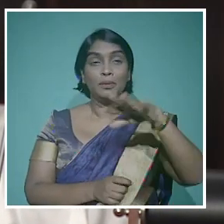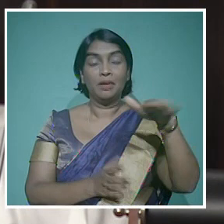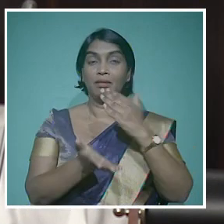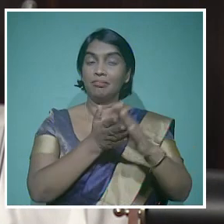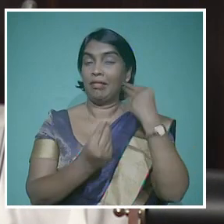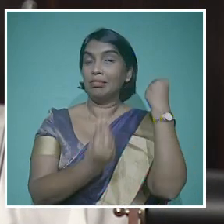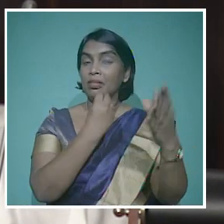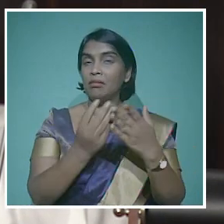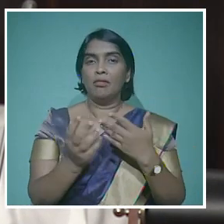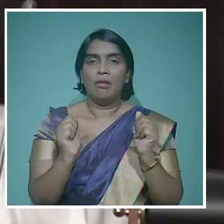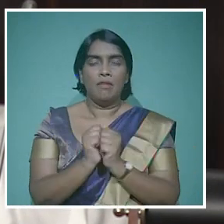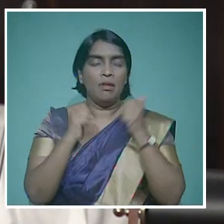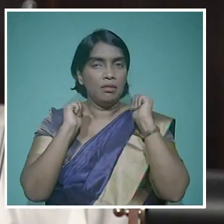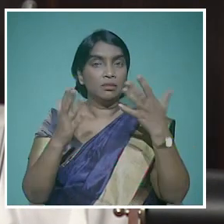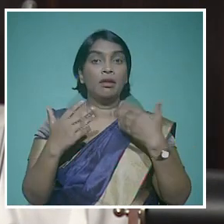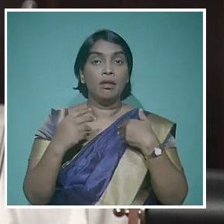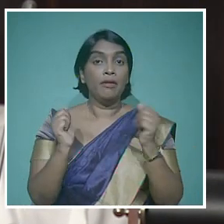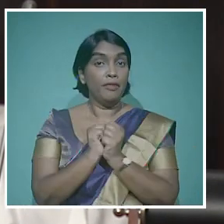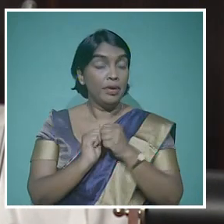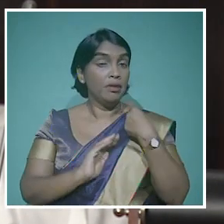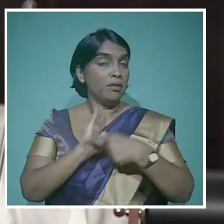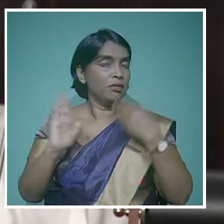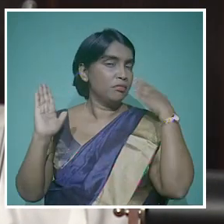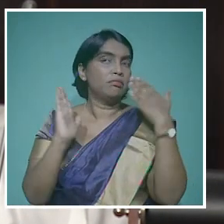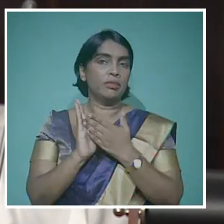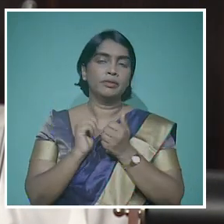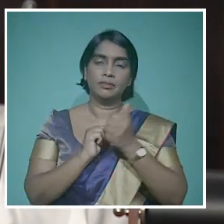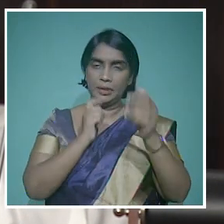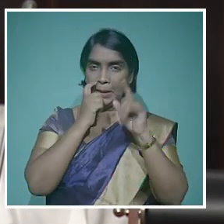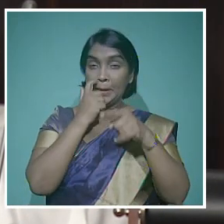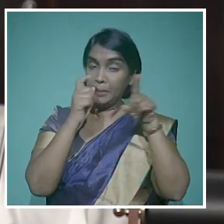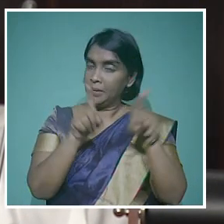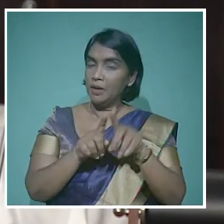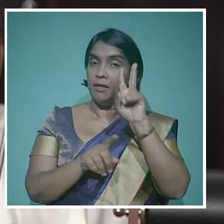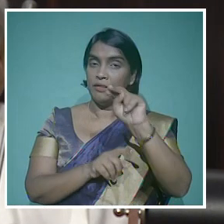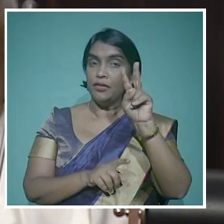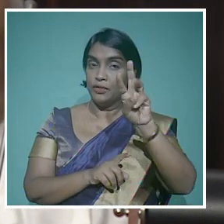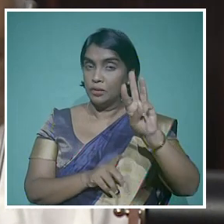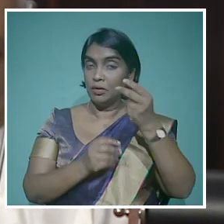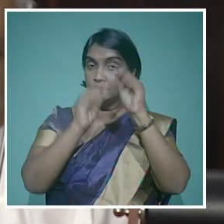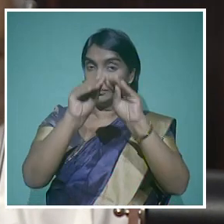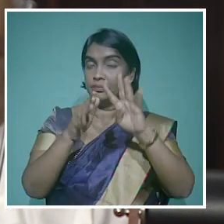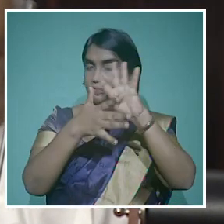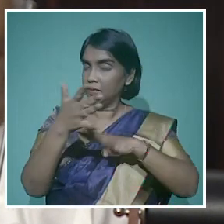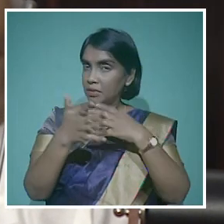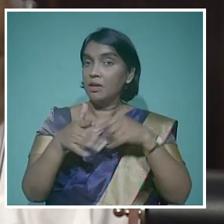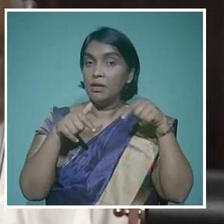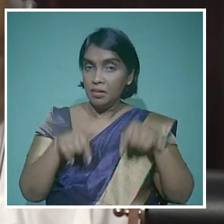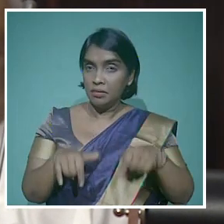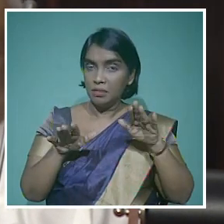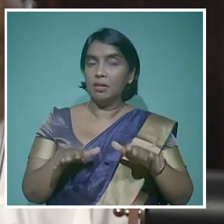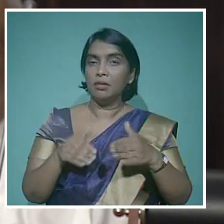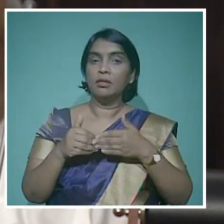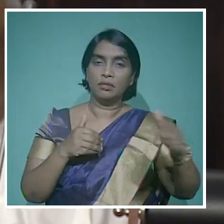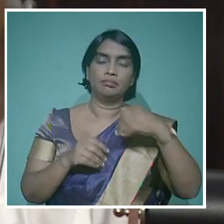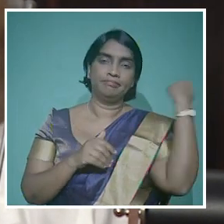නොකළ කාර්යභාරයක් අපේ කාර්යභාර රට වෙනුවෙන් ඉටු කරනවා. එසේම 2023 ආයවැය යෝජනා මෙතන සිට ඉදිරිපත් කරන්නට